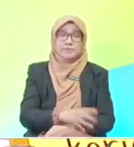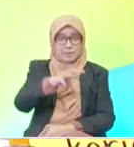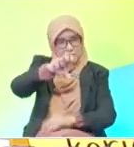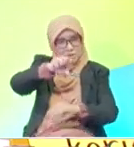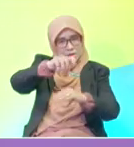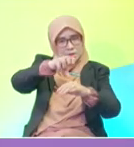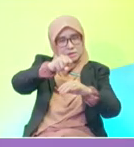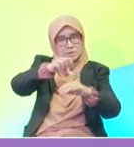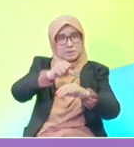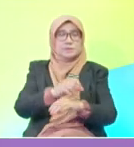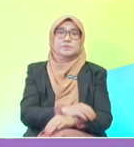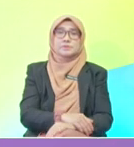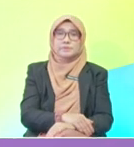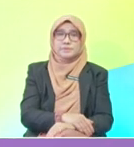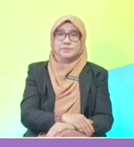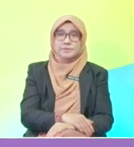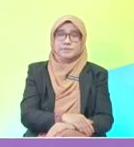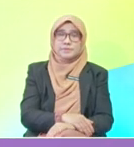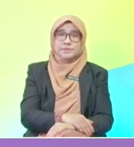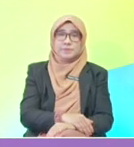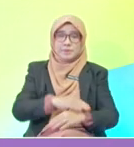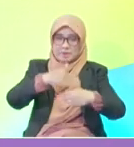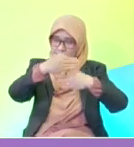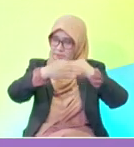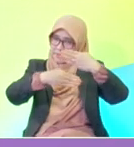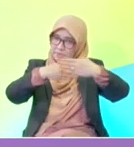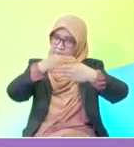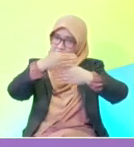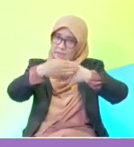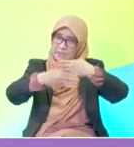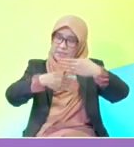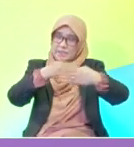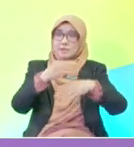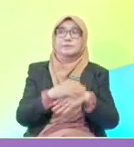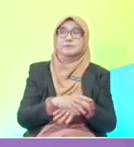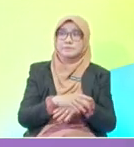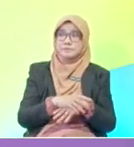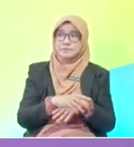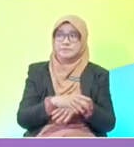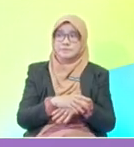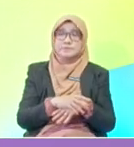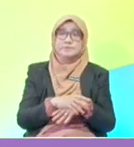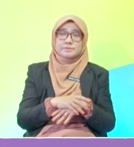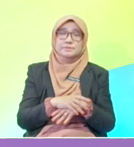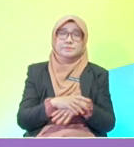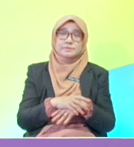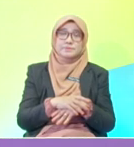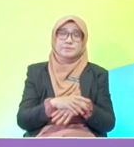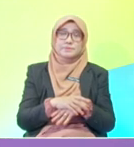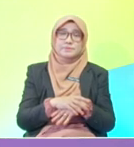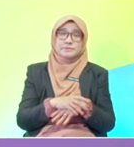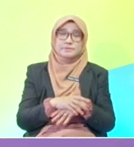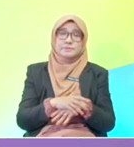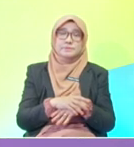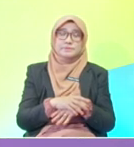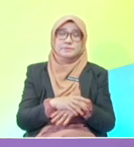kan. Gulung, pusing-pusing. Buat sama-sama ke rumah. Kalau lebih tu boleh je buang. Buang cikgu ya. Tapi kalau nak